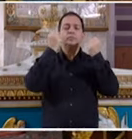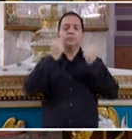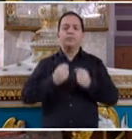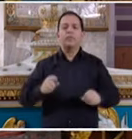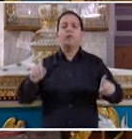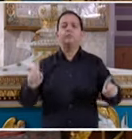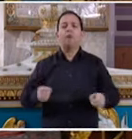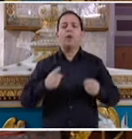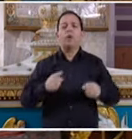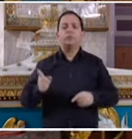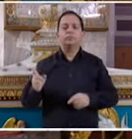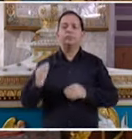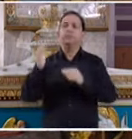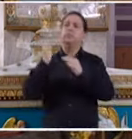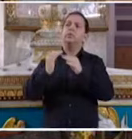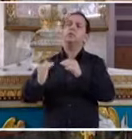δεηθμόμεν.